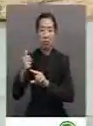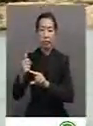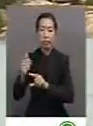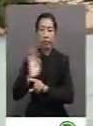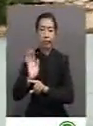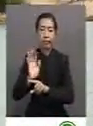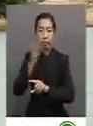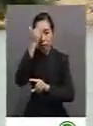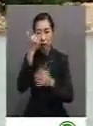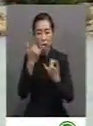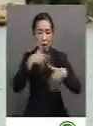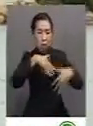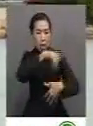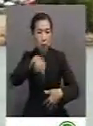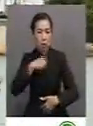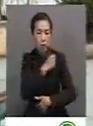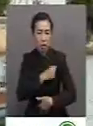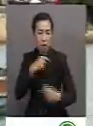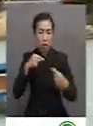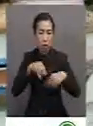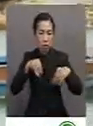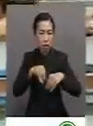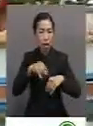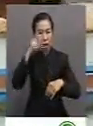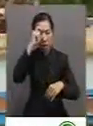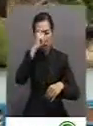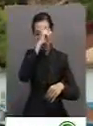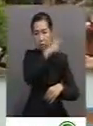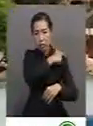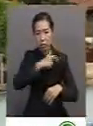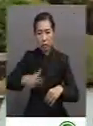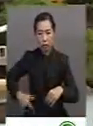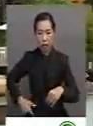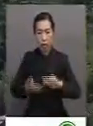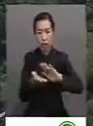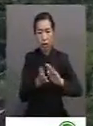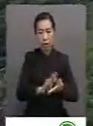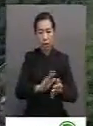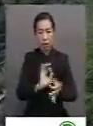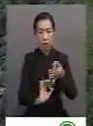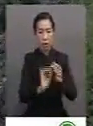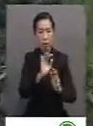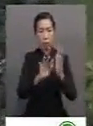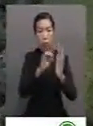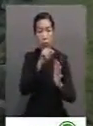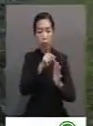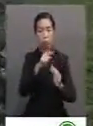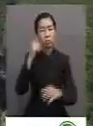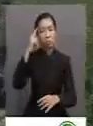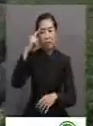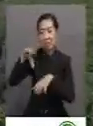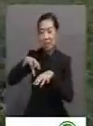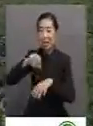แสดงความอาลัยในพระราชพิธีพระบรมศพพระบาทสมเด็จพระปรมินทรมหาภูมิพลอดุลยเดชรัชกาลที่9จึง